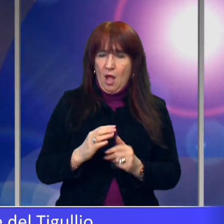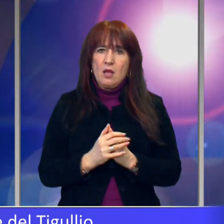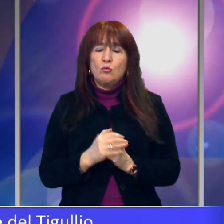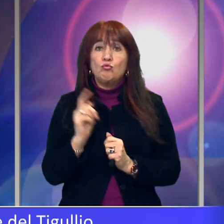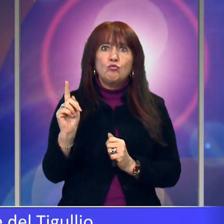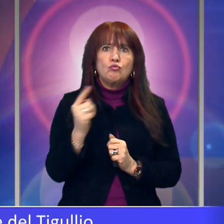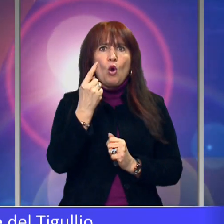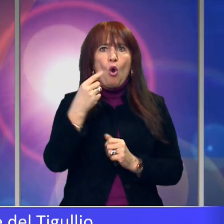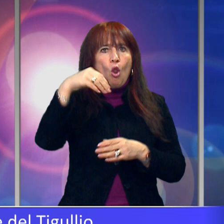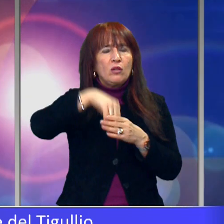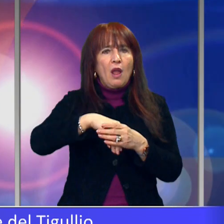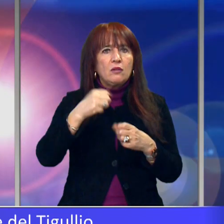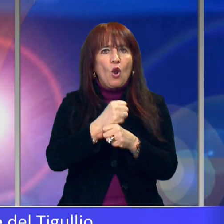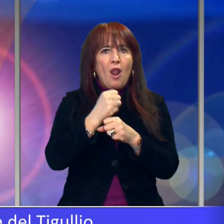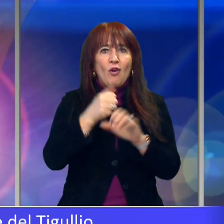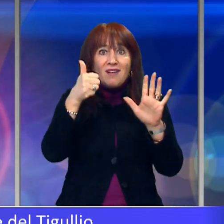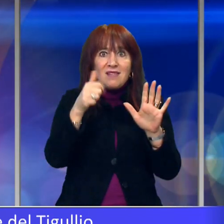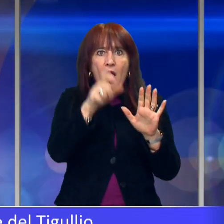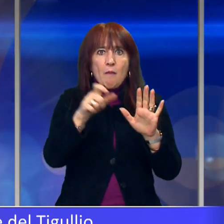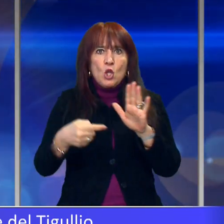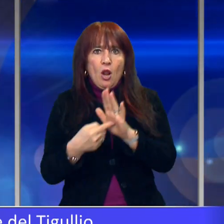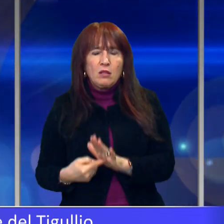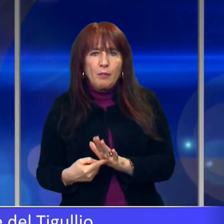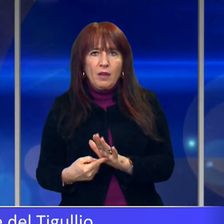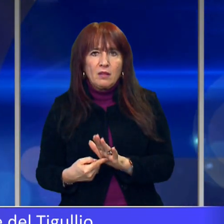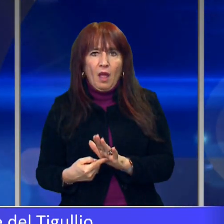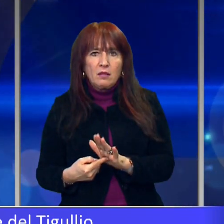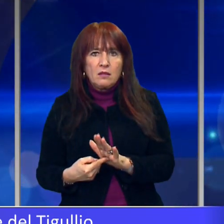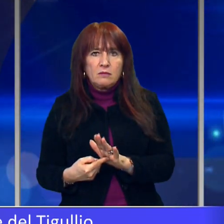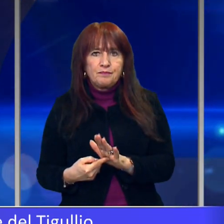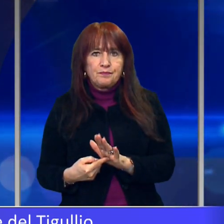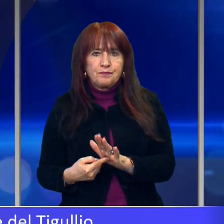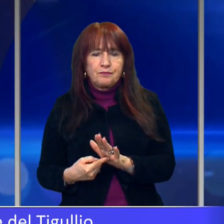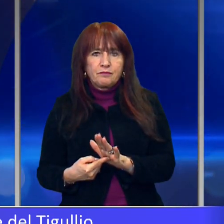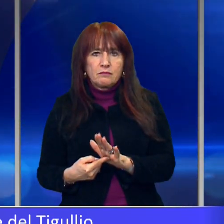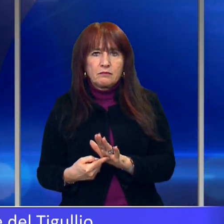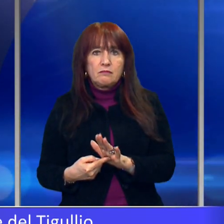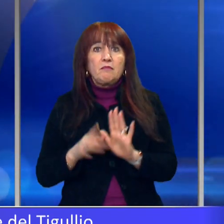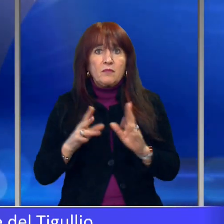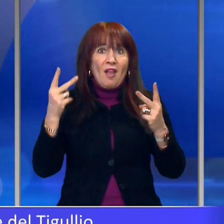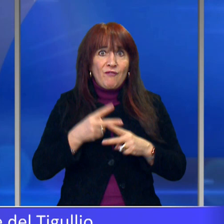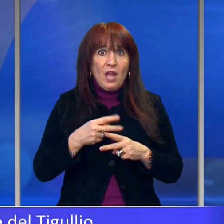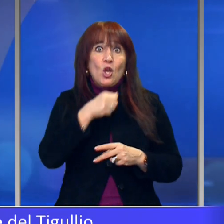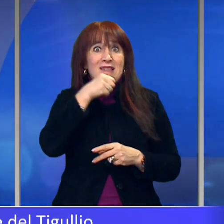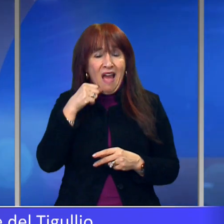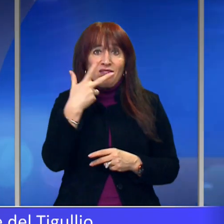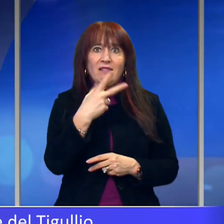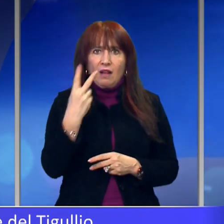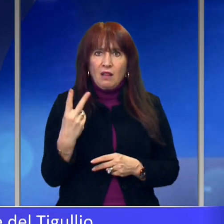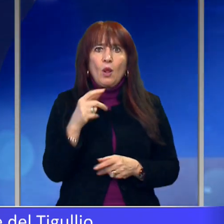solo sei lavoratori sono attualmente impiegati nell'azienda sui 32